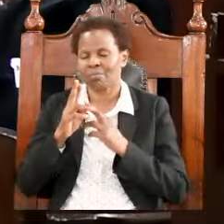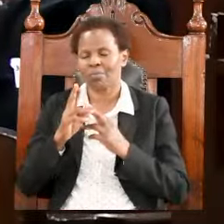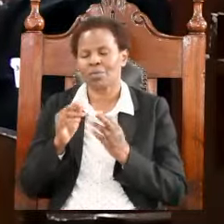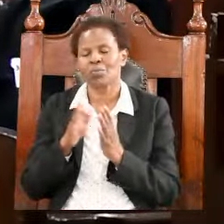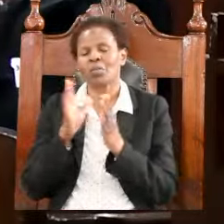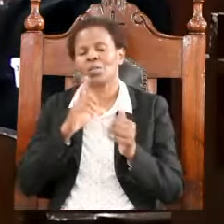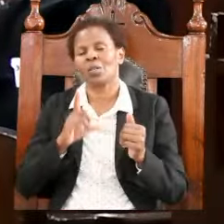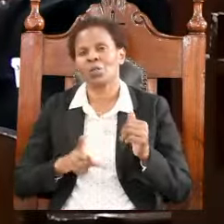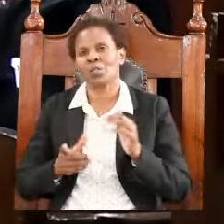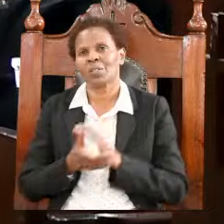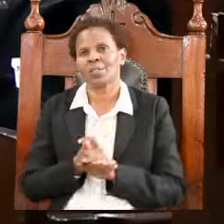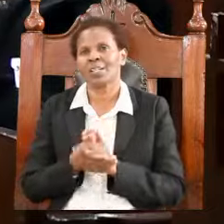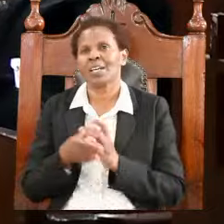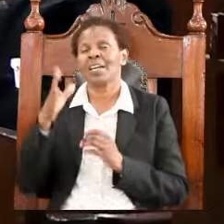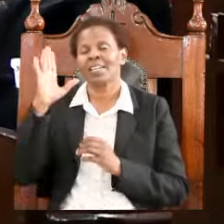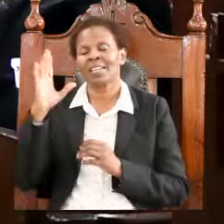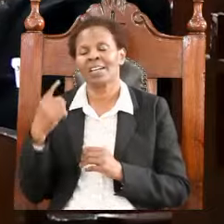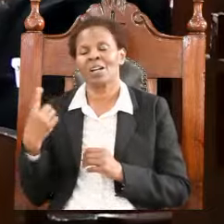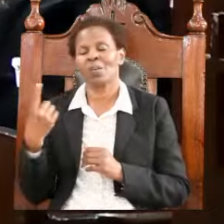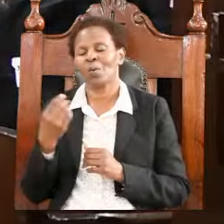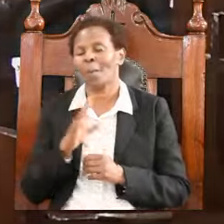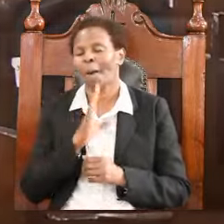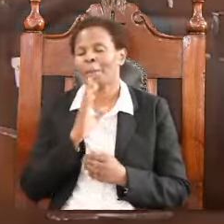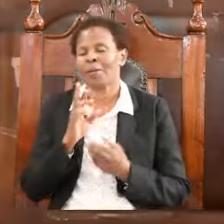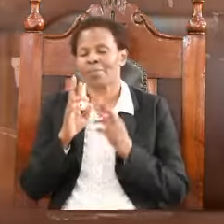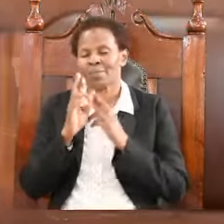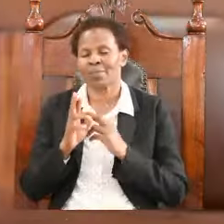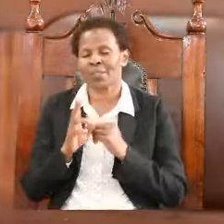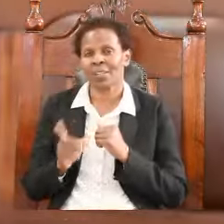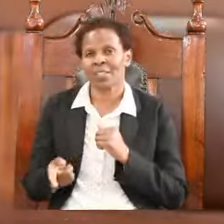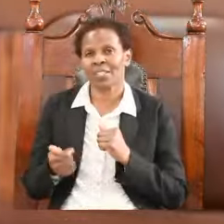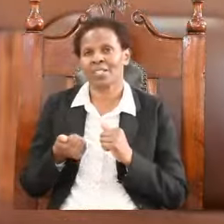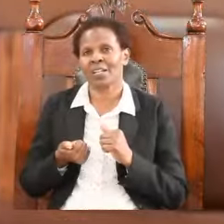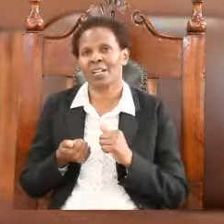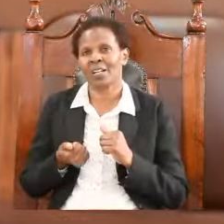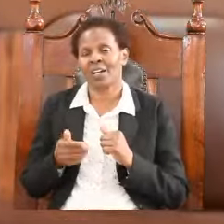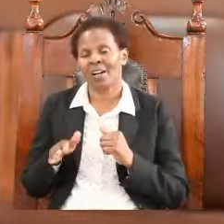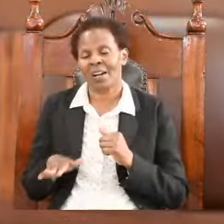to God. We mwene atiike. Mwiritu uyu onokorwo ritwa riake